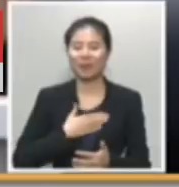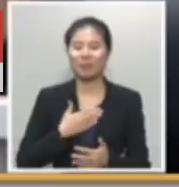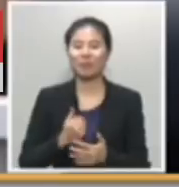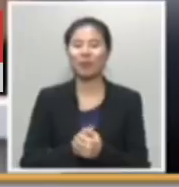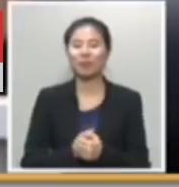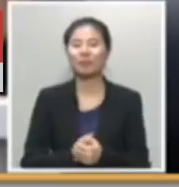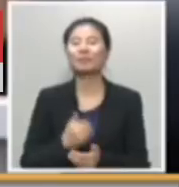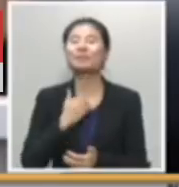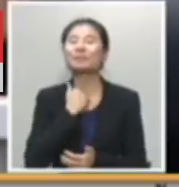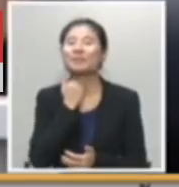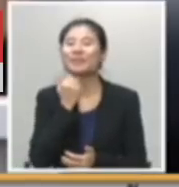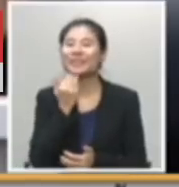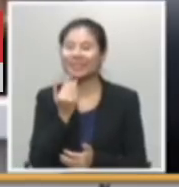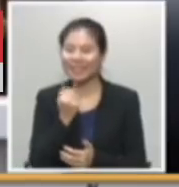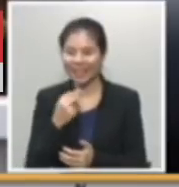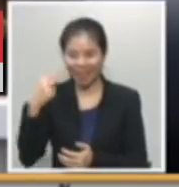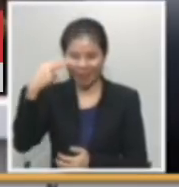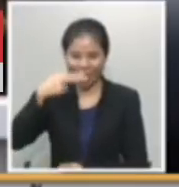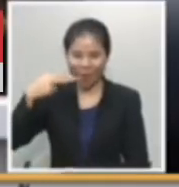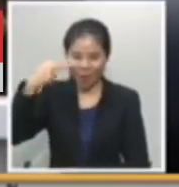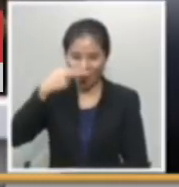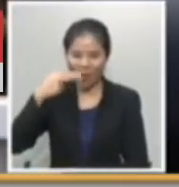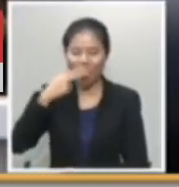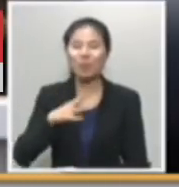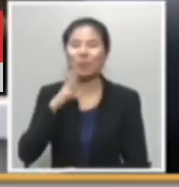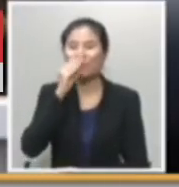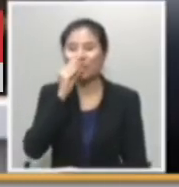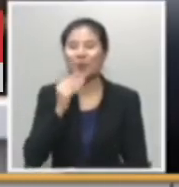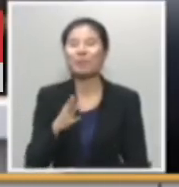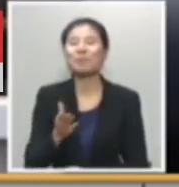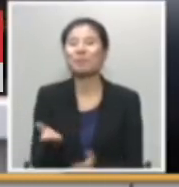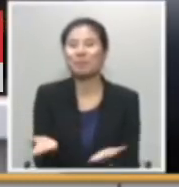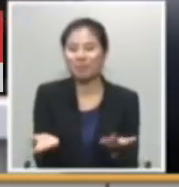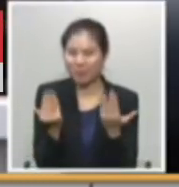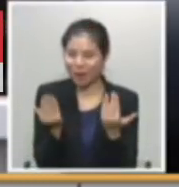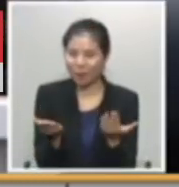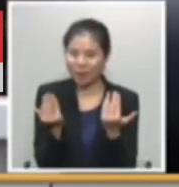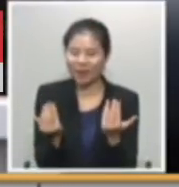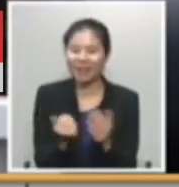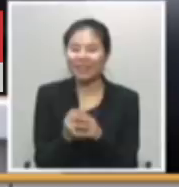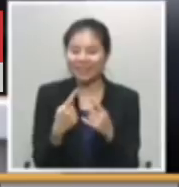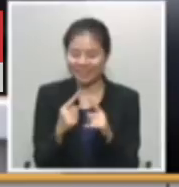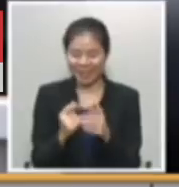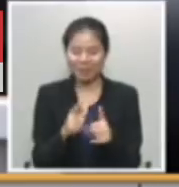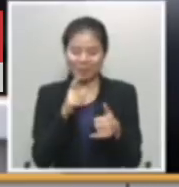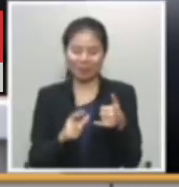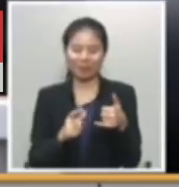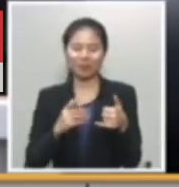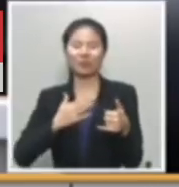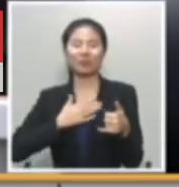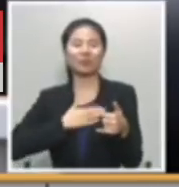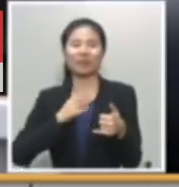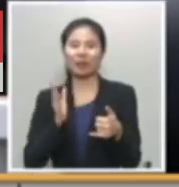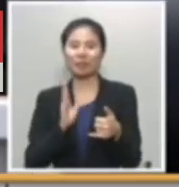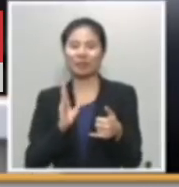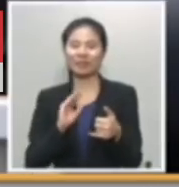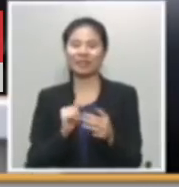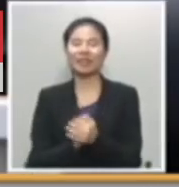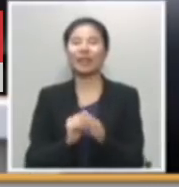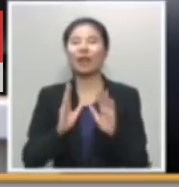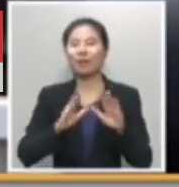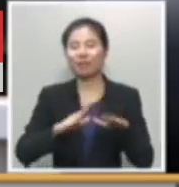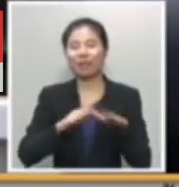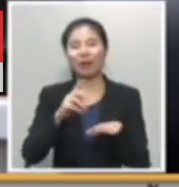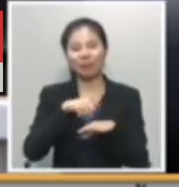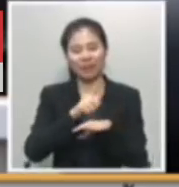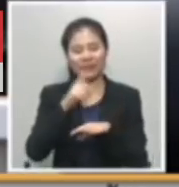ใช้เสียงหล่อก็ได้นะครับเดี๋ยวผมจะพูดแบบเบาๆเสียงหล่อๆแต่มันไม่ใช่บุคลิกของผม ก็กราบขอบพระคุณท่านประธานที่เข้าใจว่